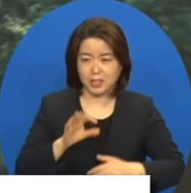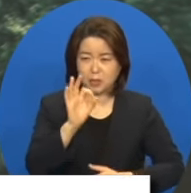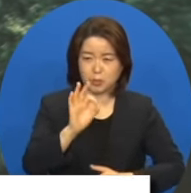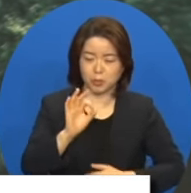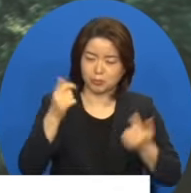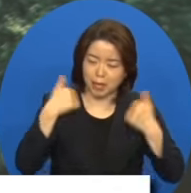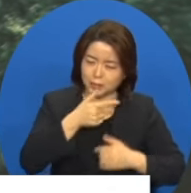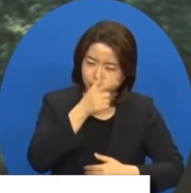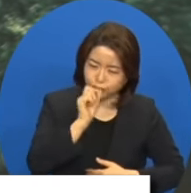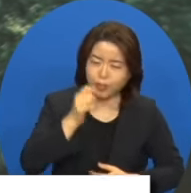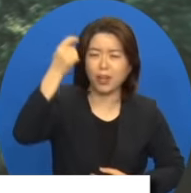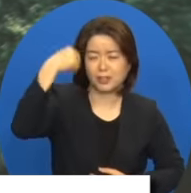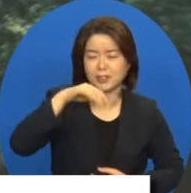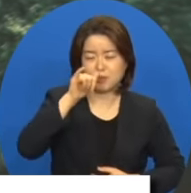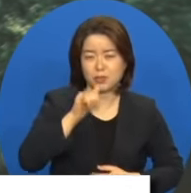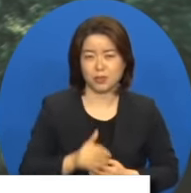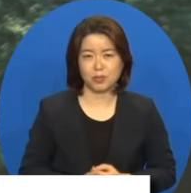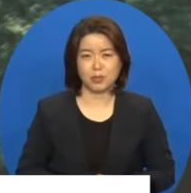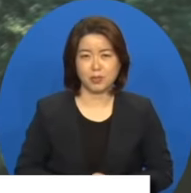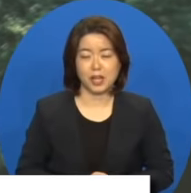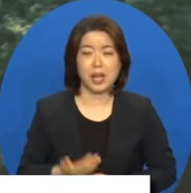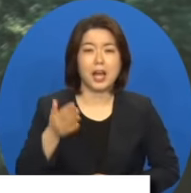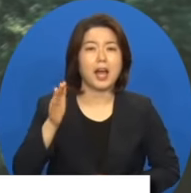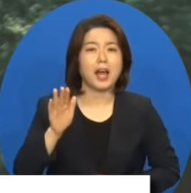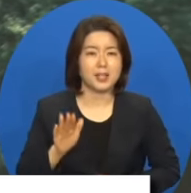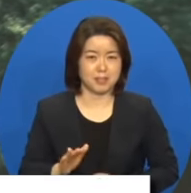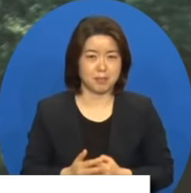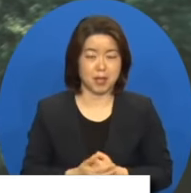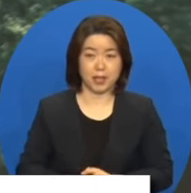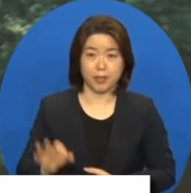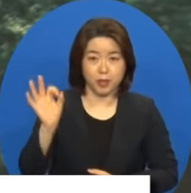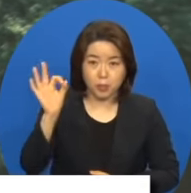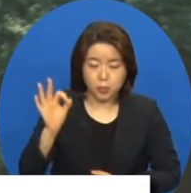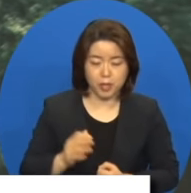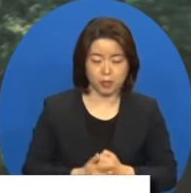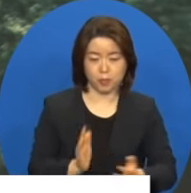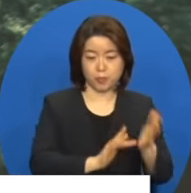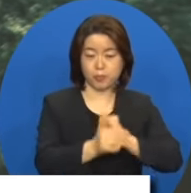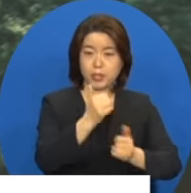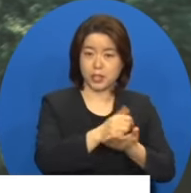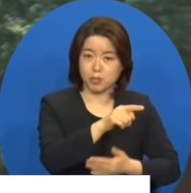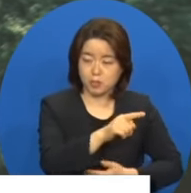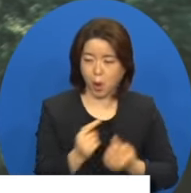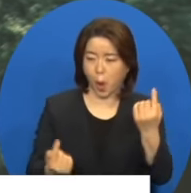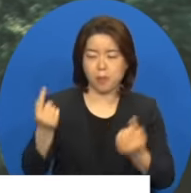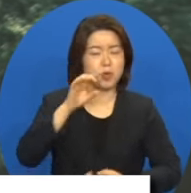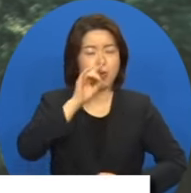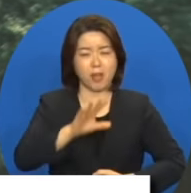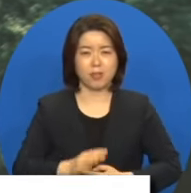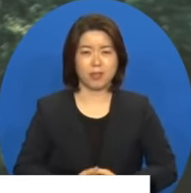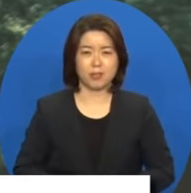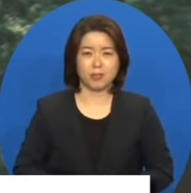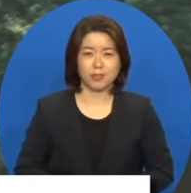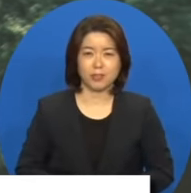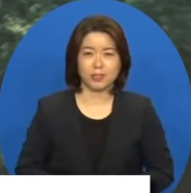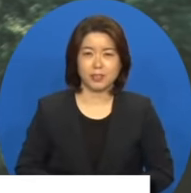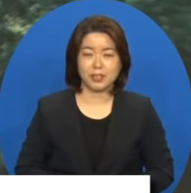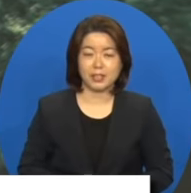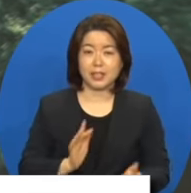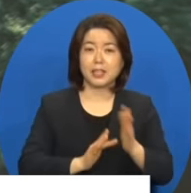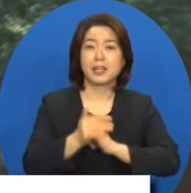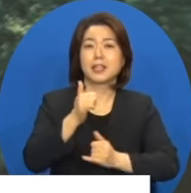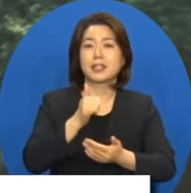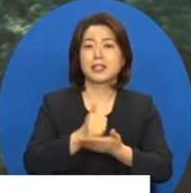부족한 느낌이 들었습니다. 그렇지만 돈하고 예수님하고는 비교가 안 되는 것이었습니다.